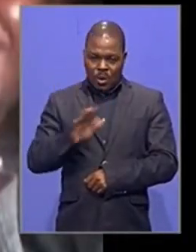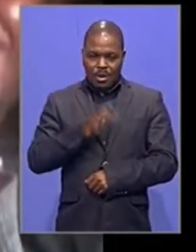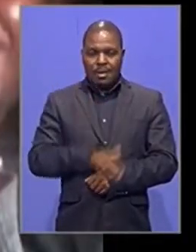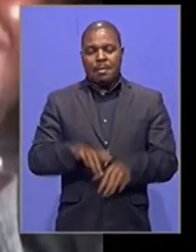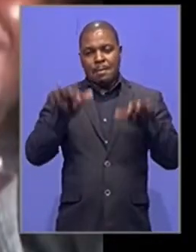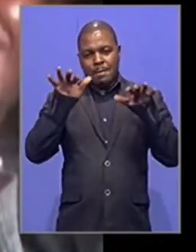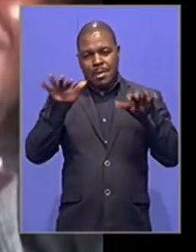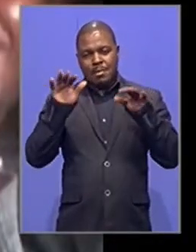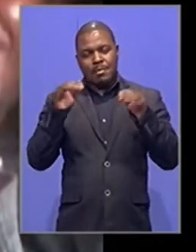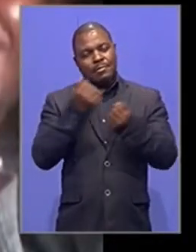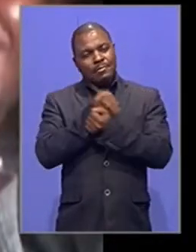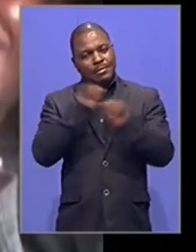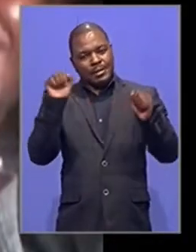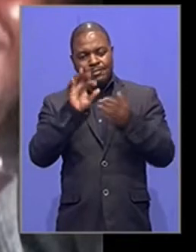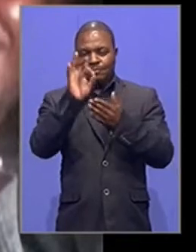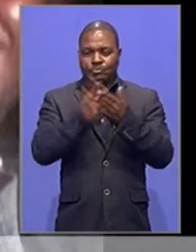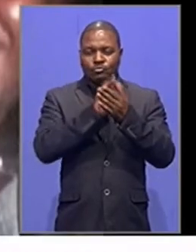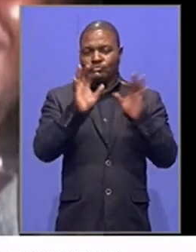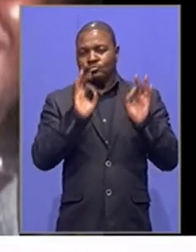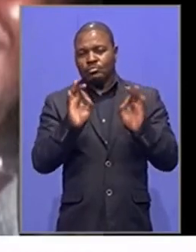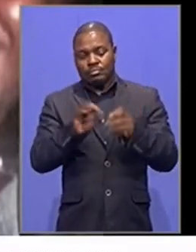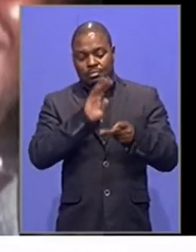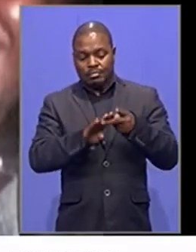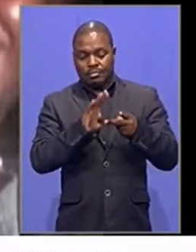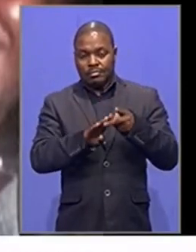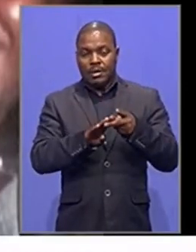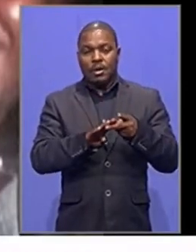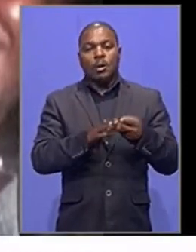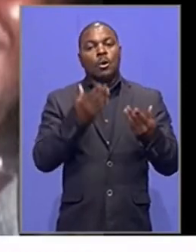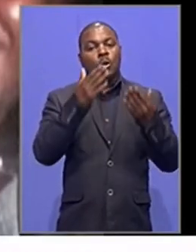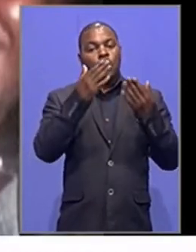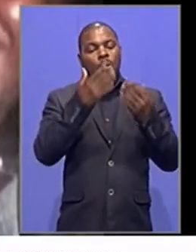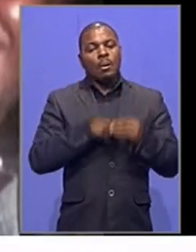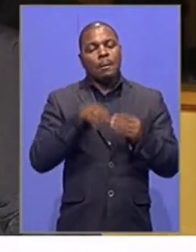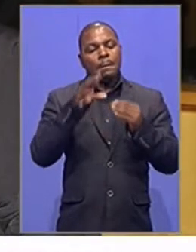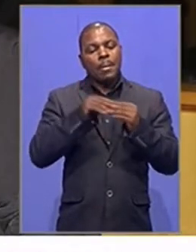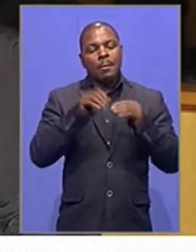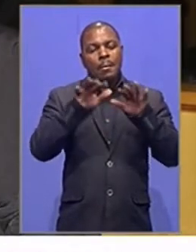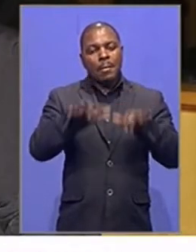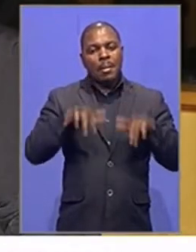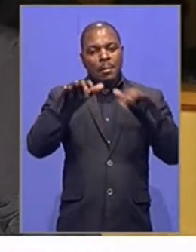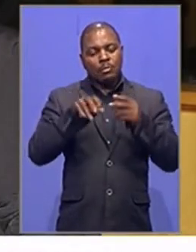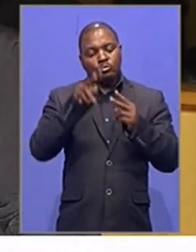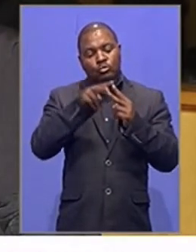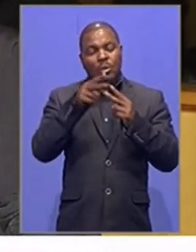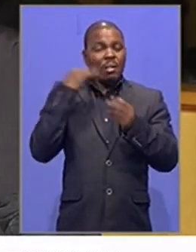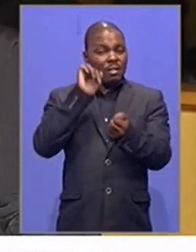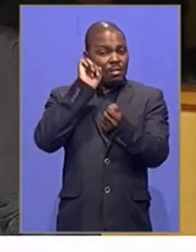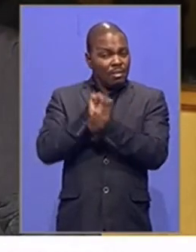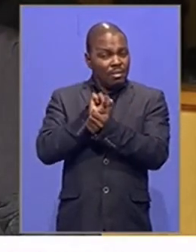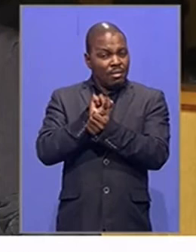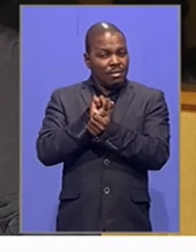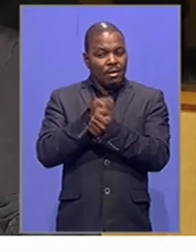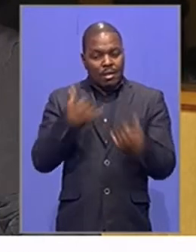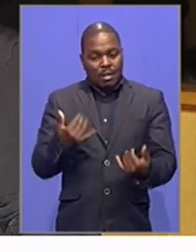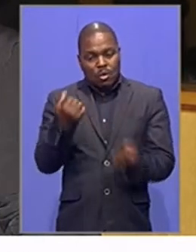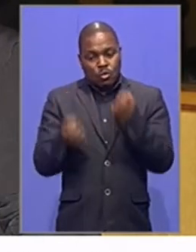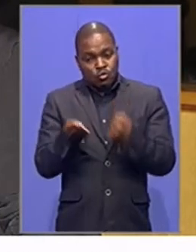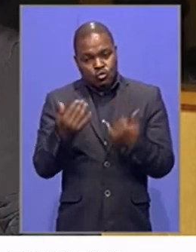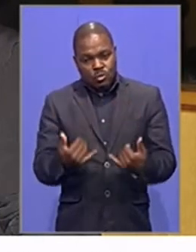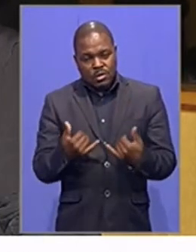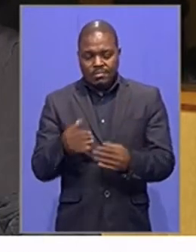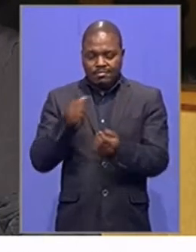batho ba nyaka gore go lokololwe maloko a mabedi a palamente ba qete Mabuza le Mthandeni Dube ba ba tlhwelego ba tšweletše pele ga